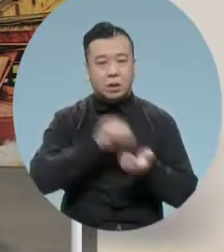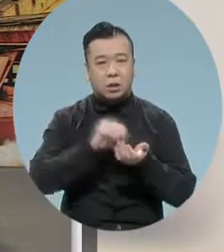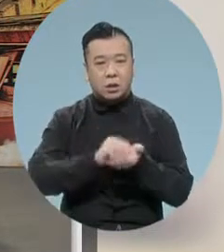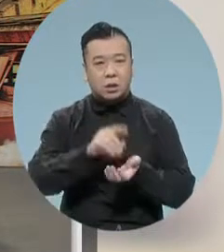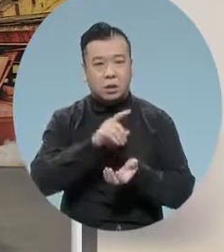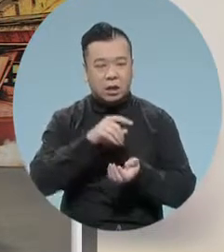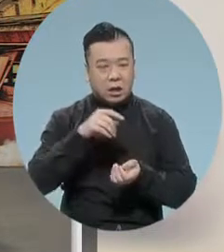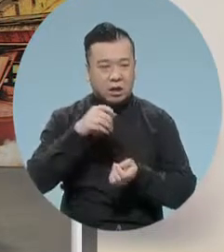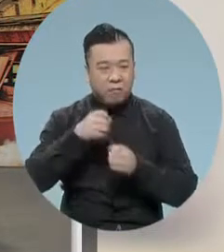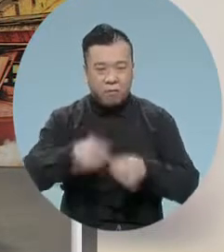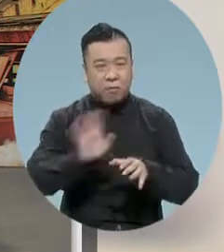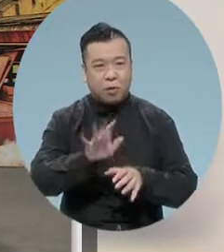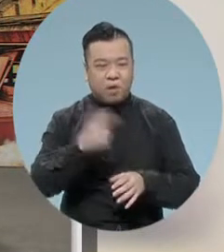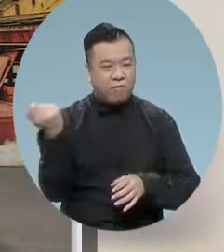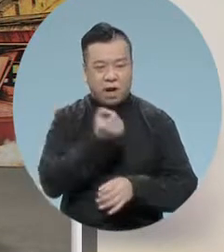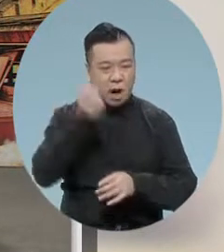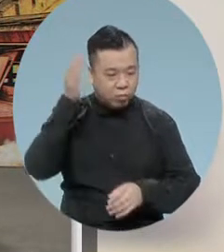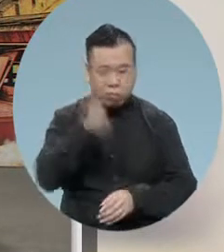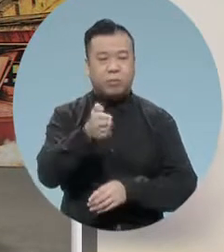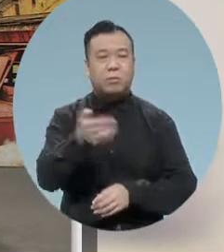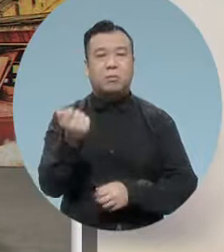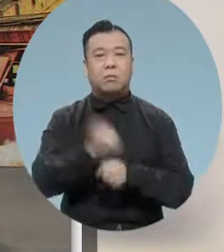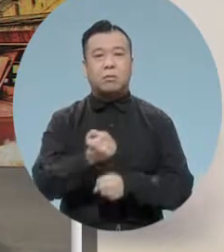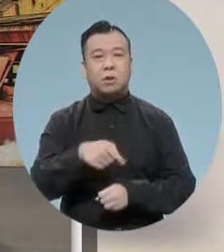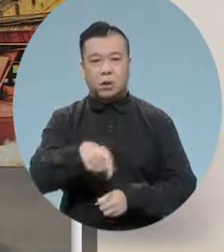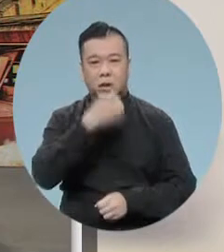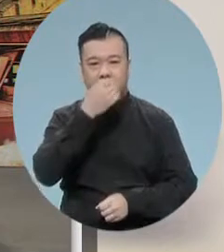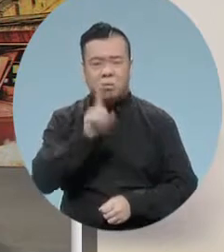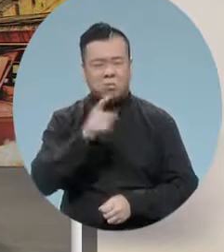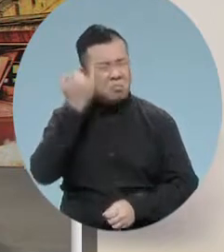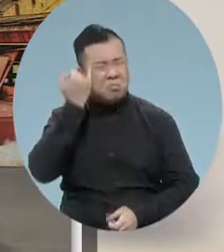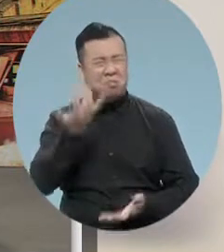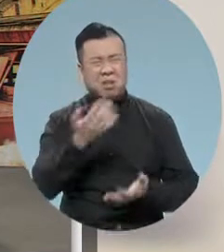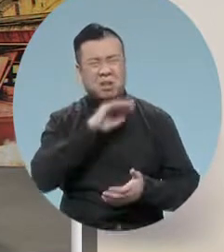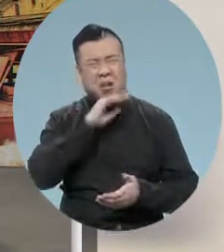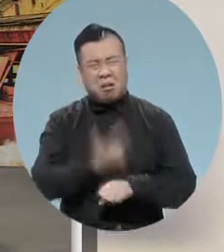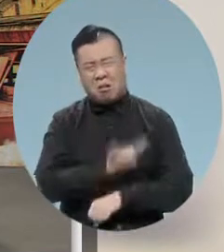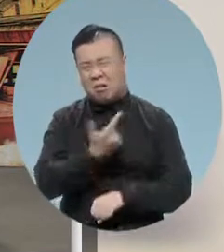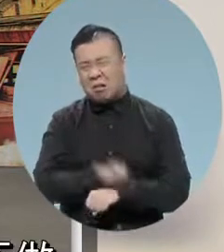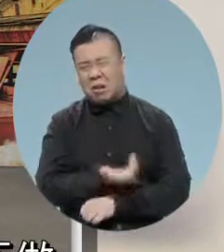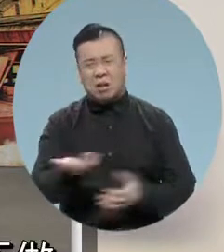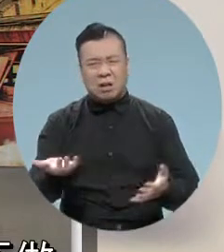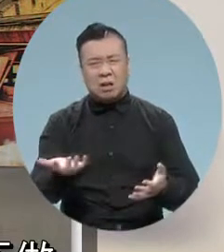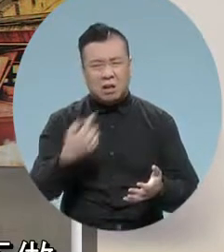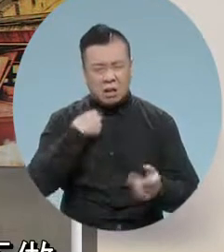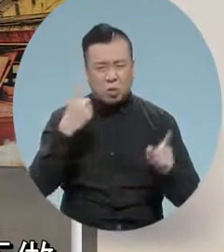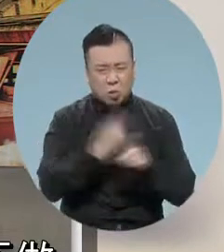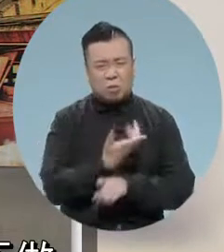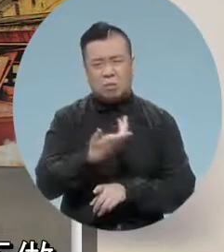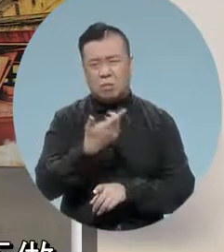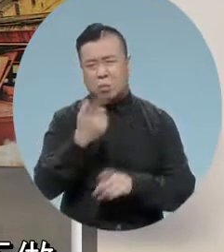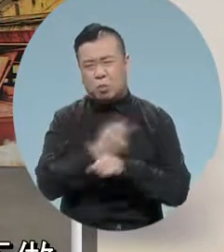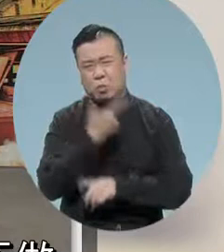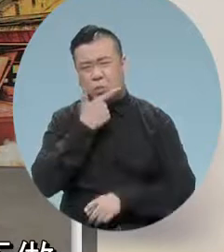不會手軟，是快靚正換人。但香港咧，唔知點解咧，等咗好耐咧，有應該換嘅都唔